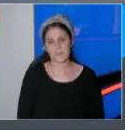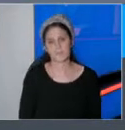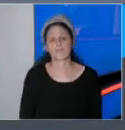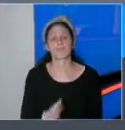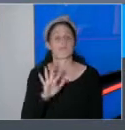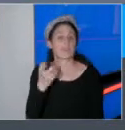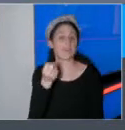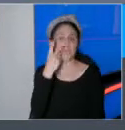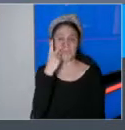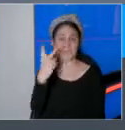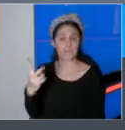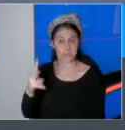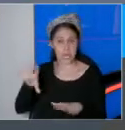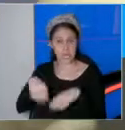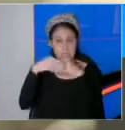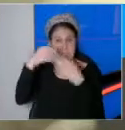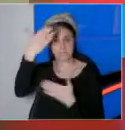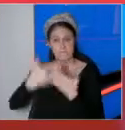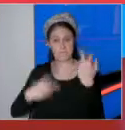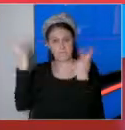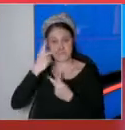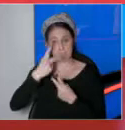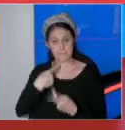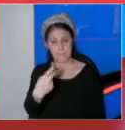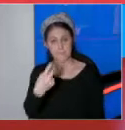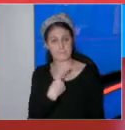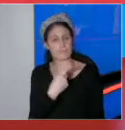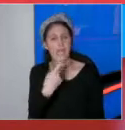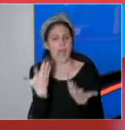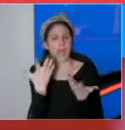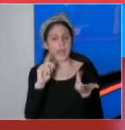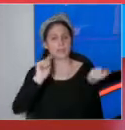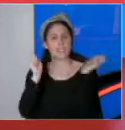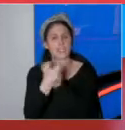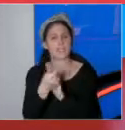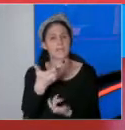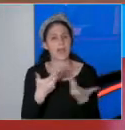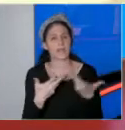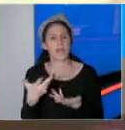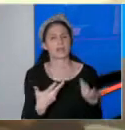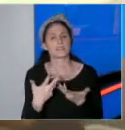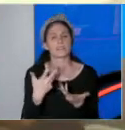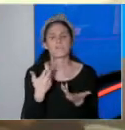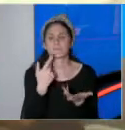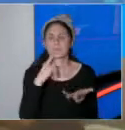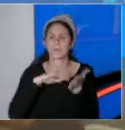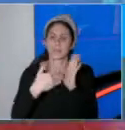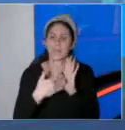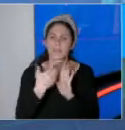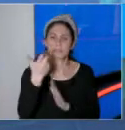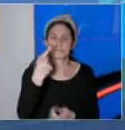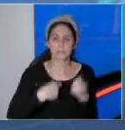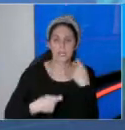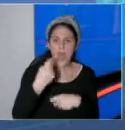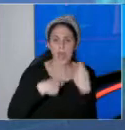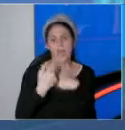אנחנו מסתכלים בכל זאת על ההסכם שנחתם בינינו, איך זה צפוי לשנות את מערכת היחסים מבחינת מסחר,